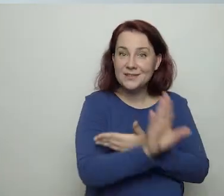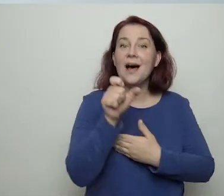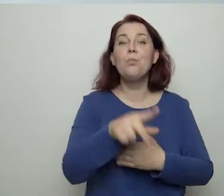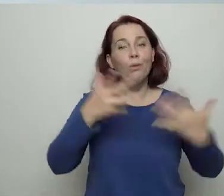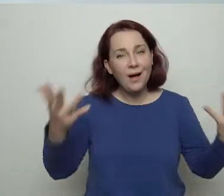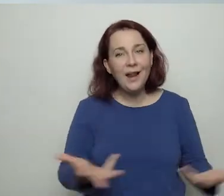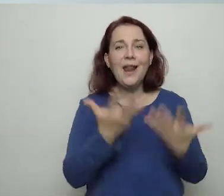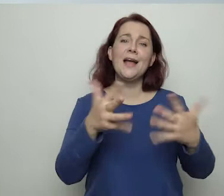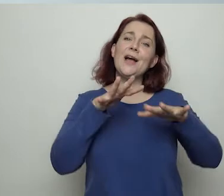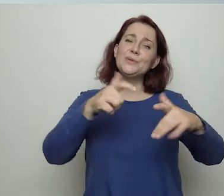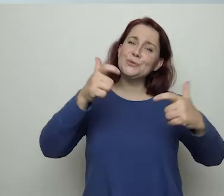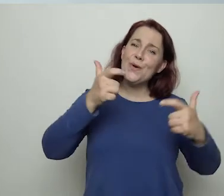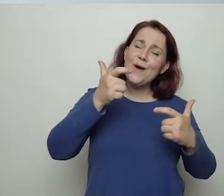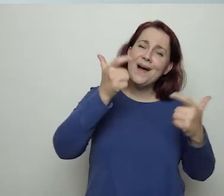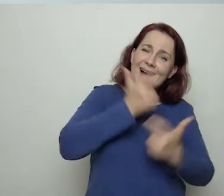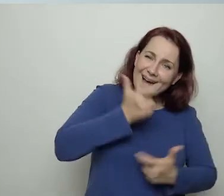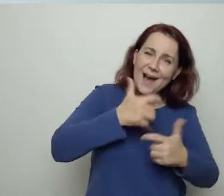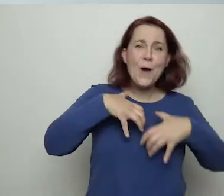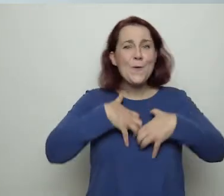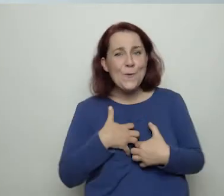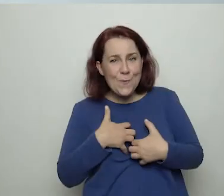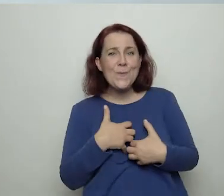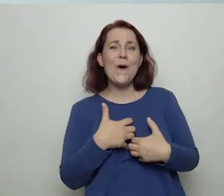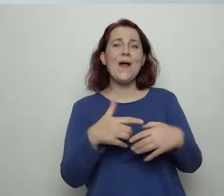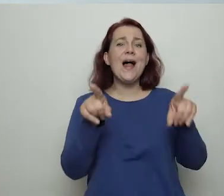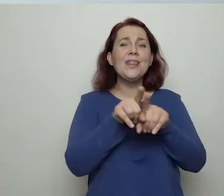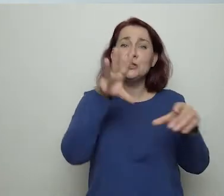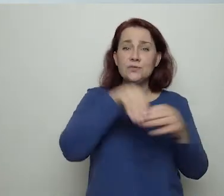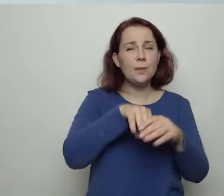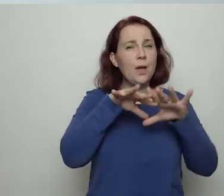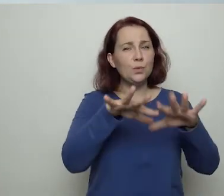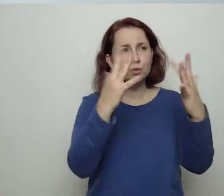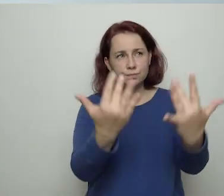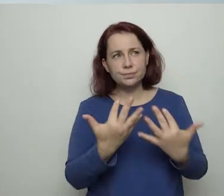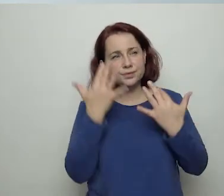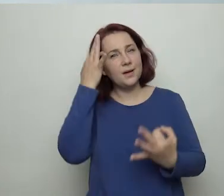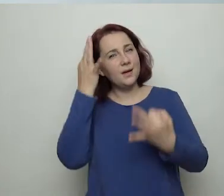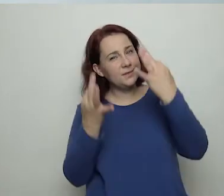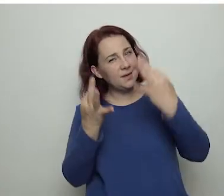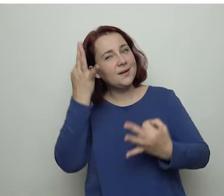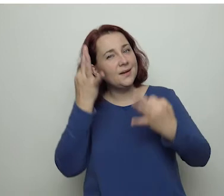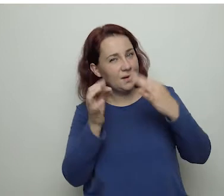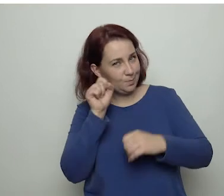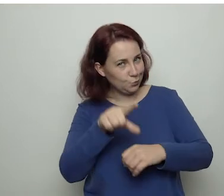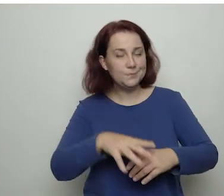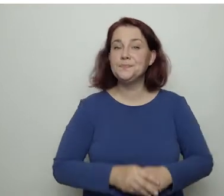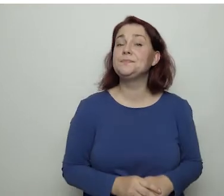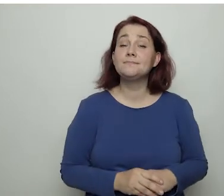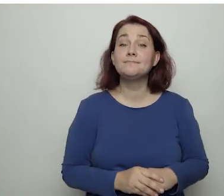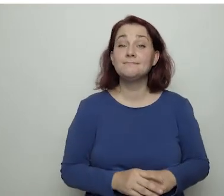jest lekka dowcipna ale równocześnie ma mnóstwo refleksji pogłębionych